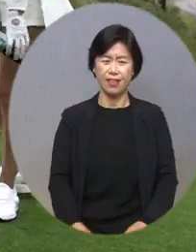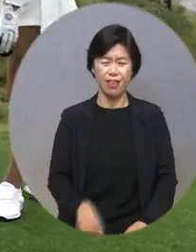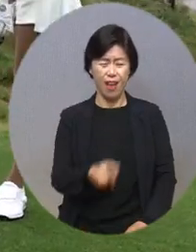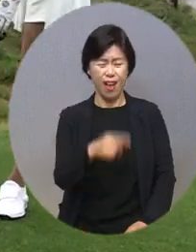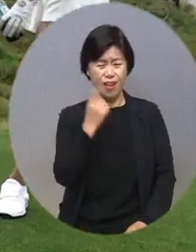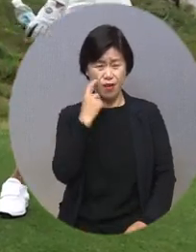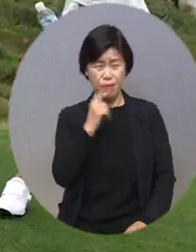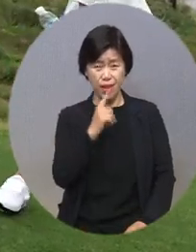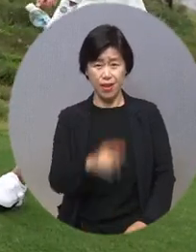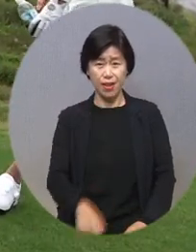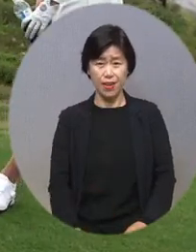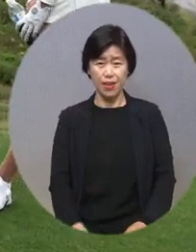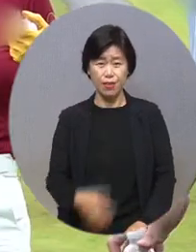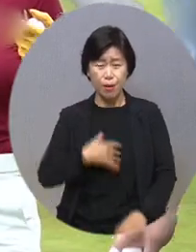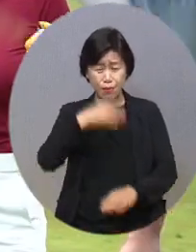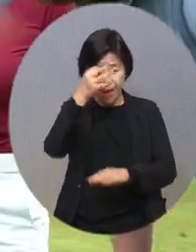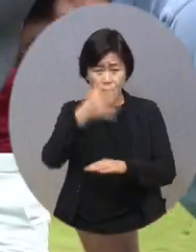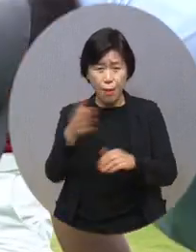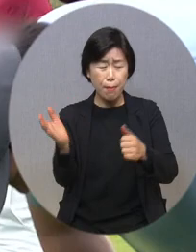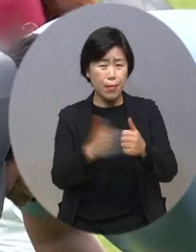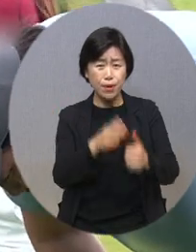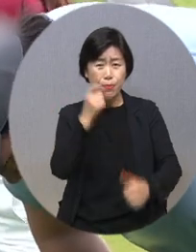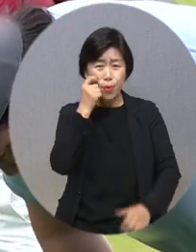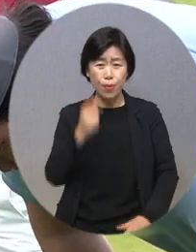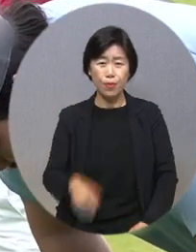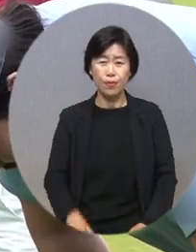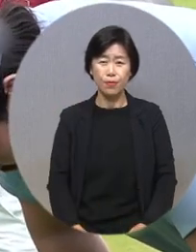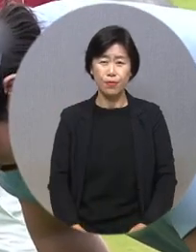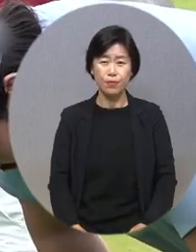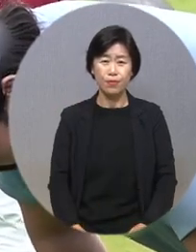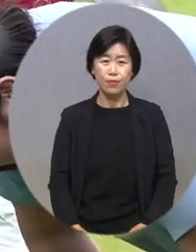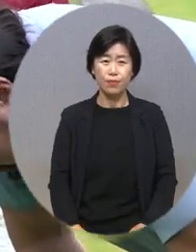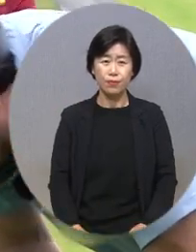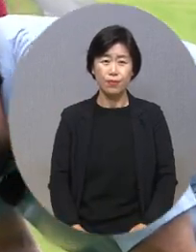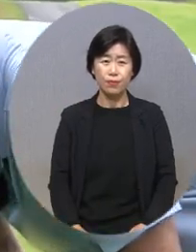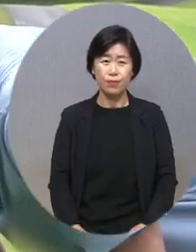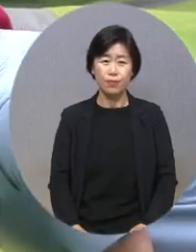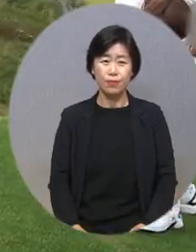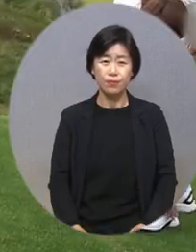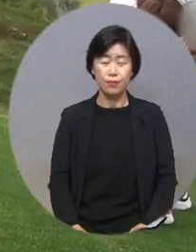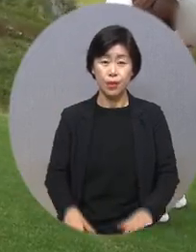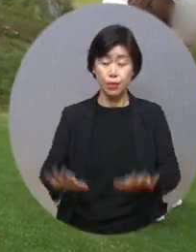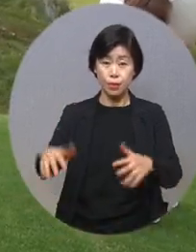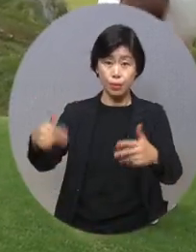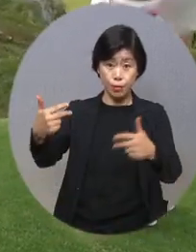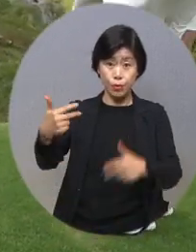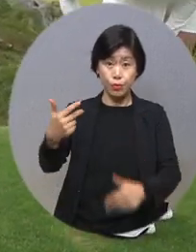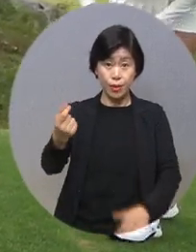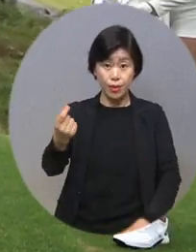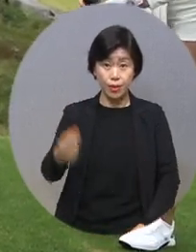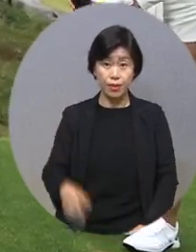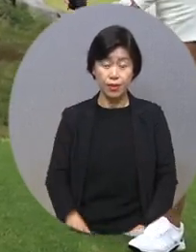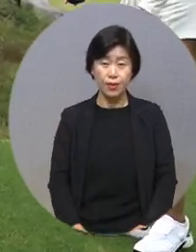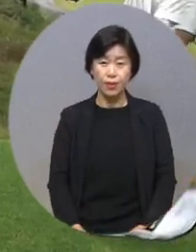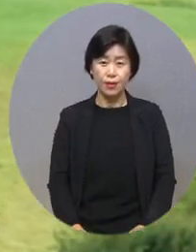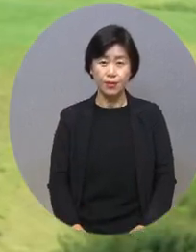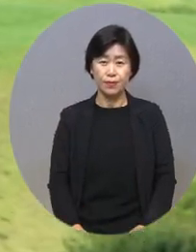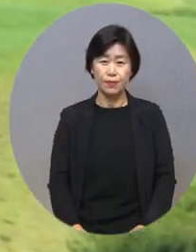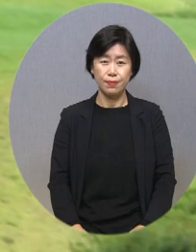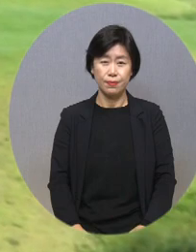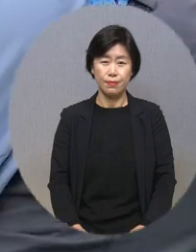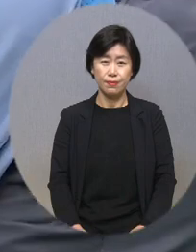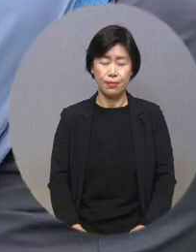나 미안해서 못 해주겠어. 아니 진짜. 가슴 팀이 때리고 어때? 등짝 이게 잘 앵글 잘 잡혀요? 너무 무서워 잠깐만.